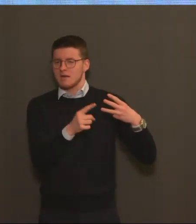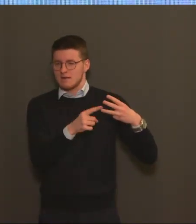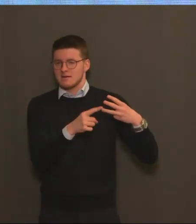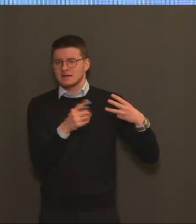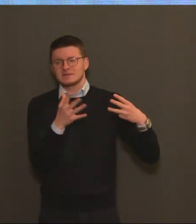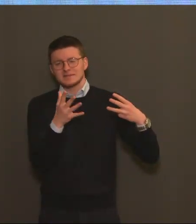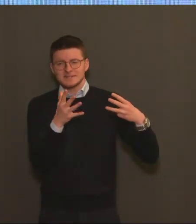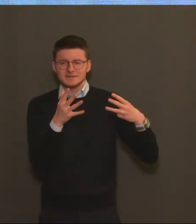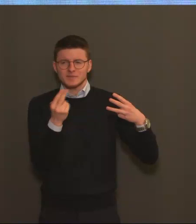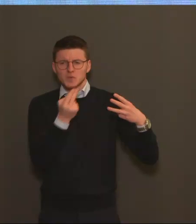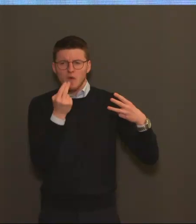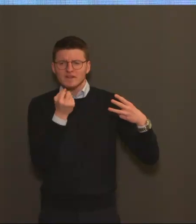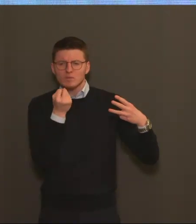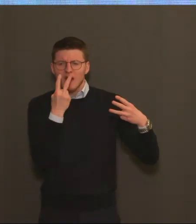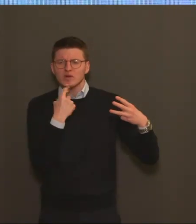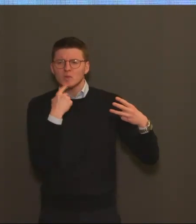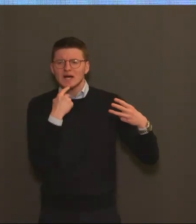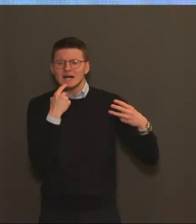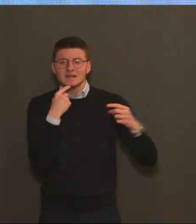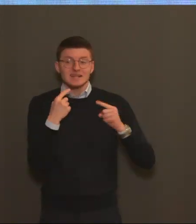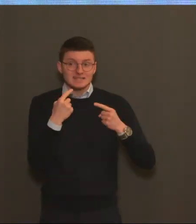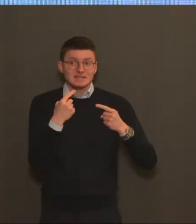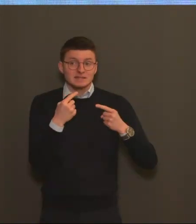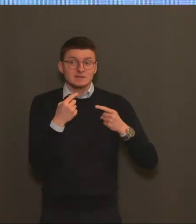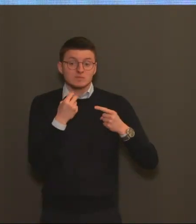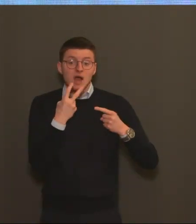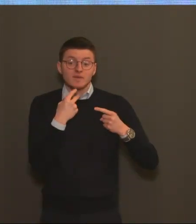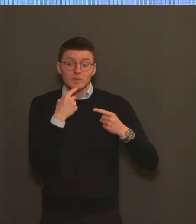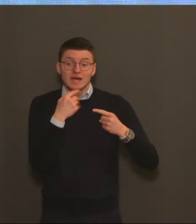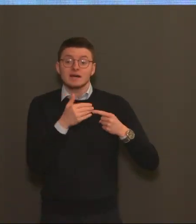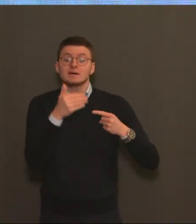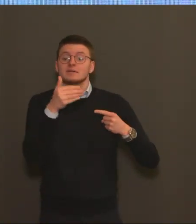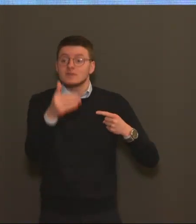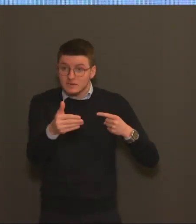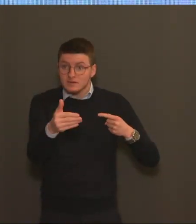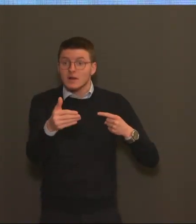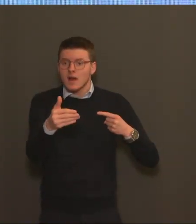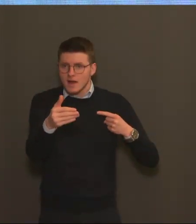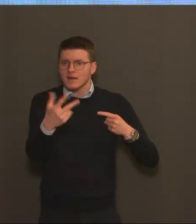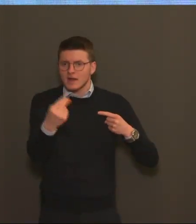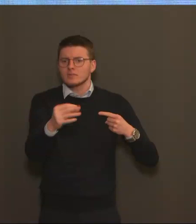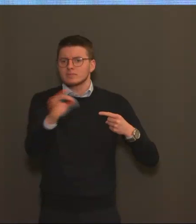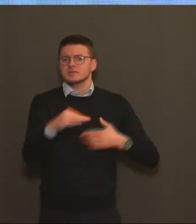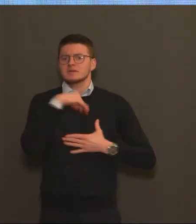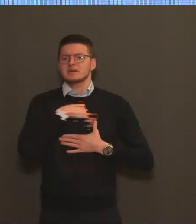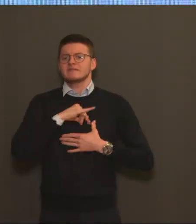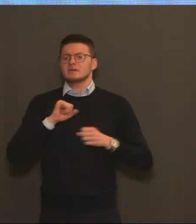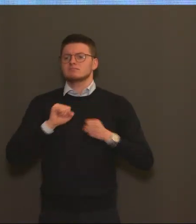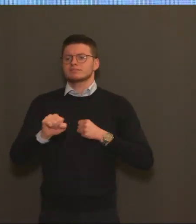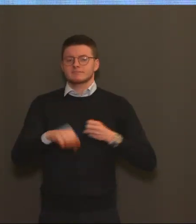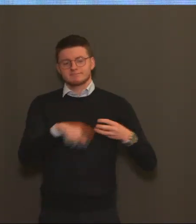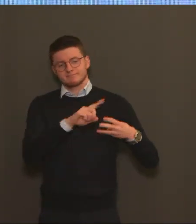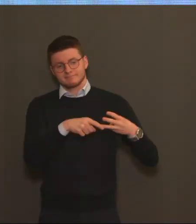tweede dosis zitten, is dat iets hoger dan 80%. Dat zijn de gegevens van de klinische studies, de efficacy